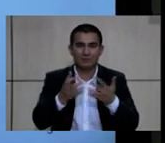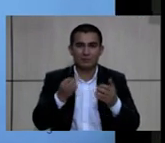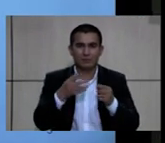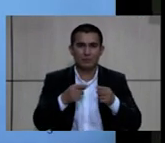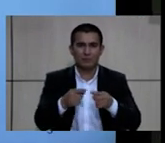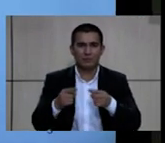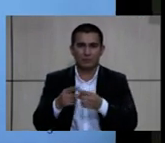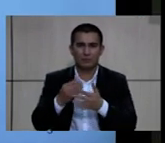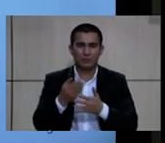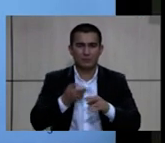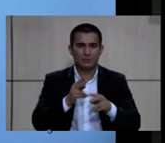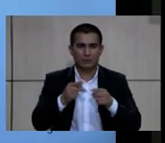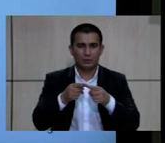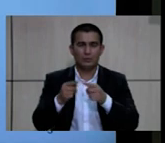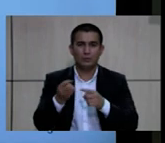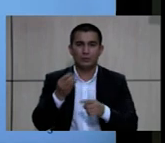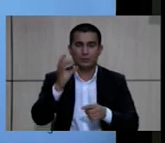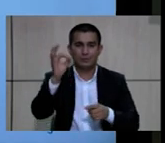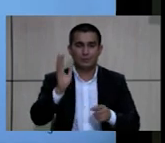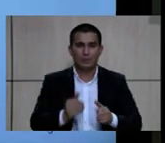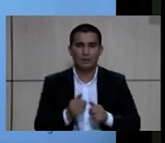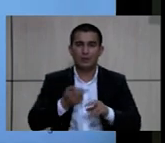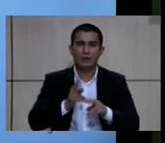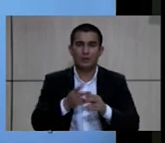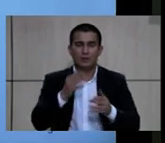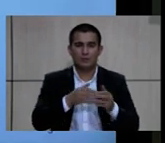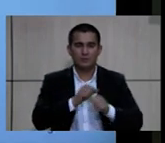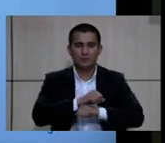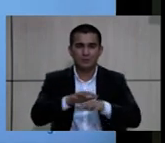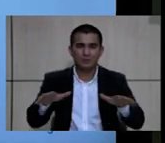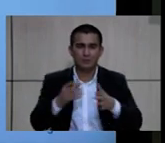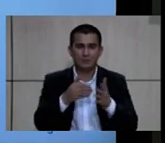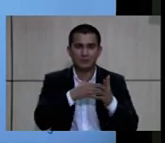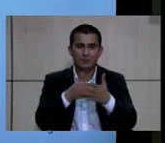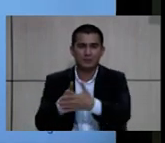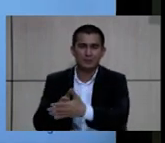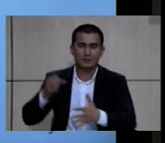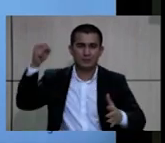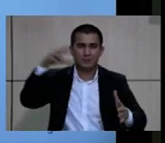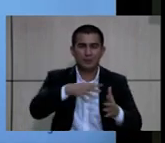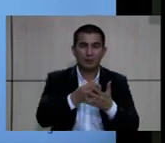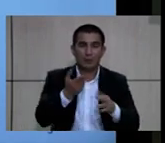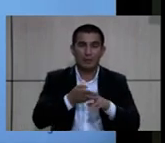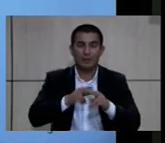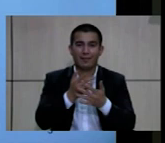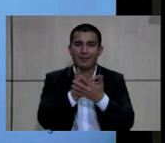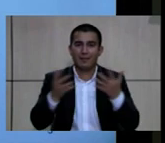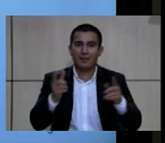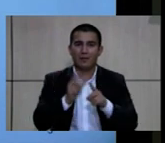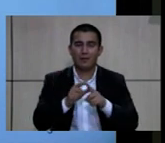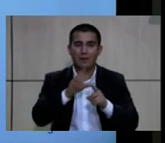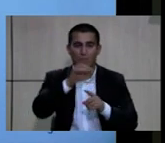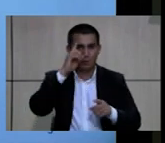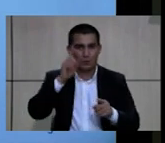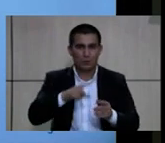qiladi? Bu savolda siz albatta yoyiq burchak haqida va to'g'ri burchak haqida ma'lumotlarga ega